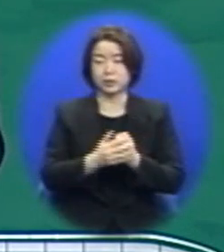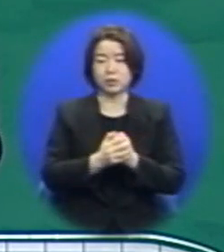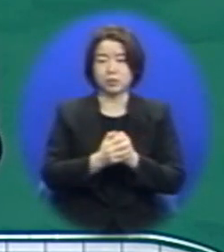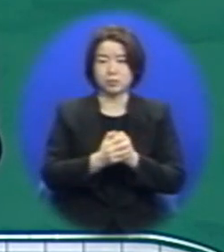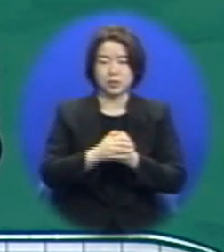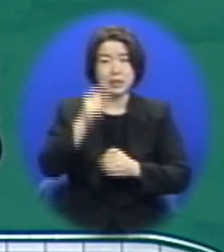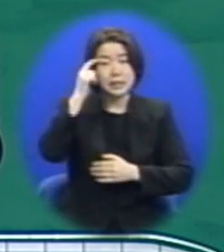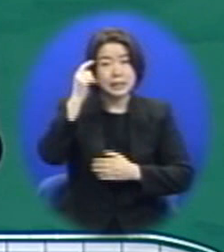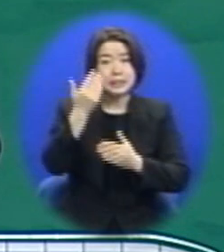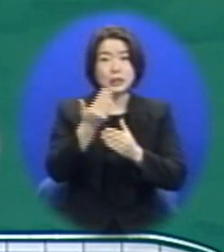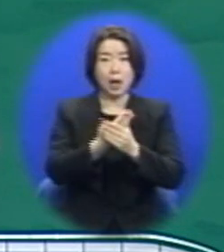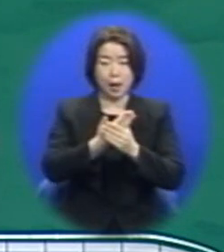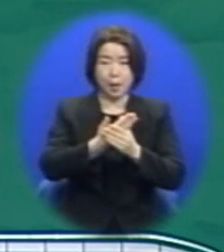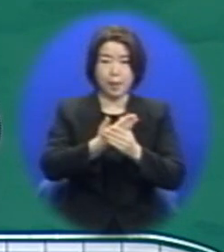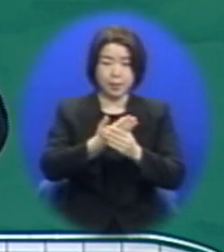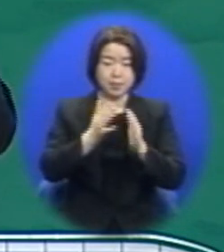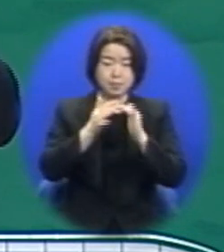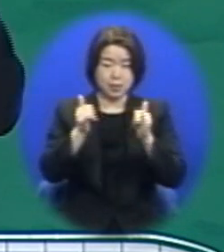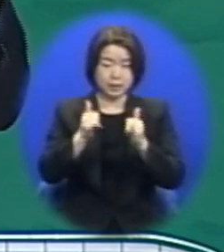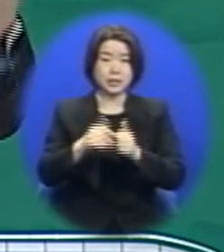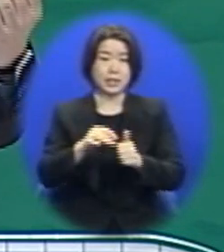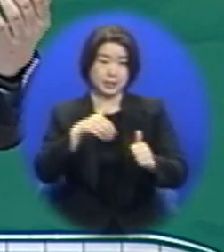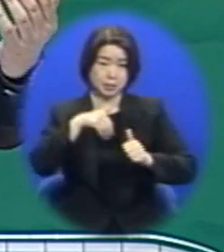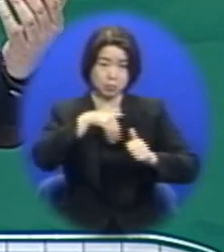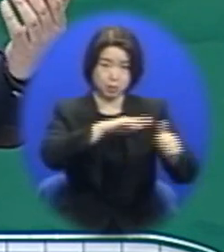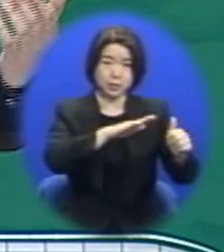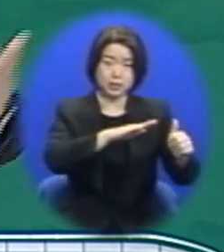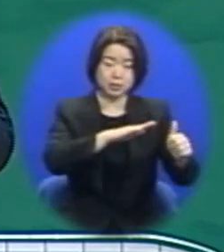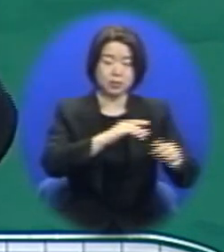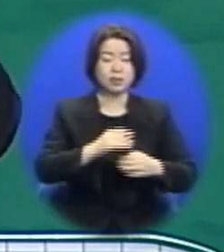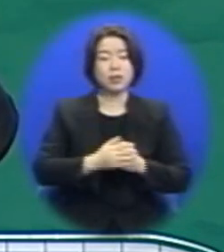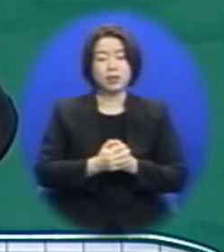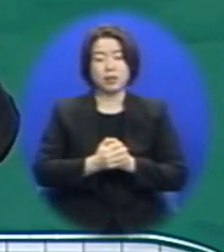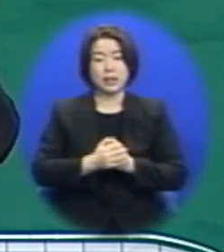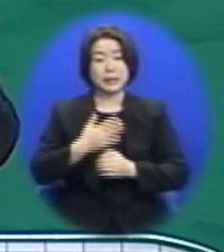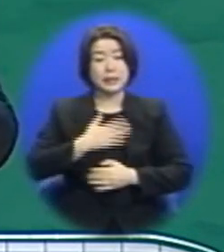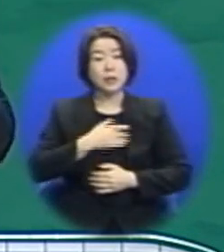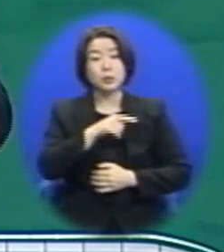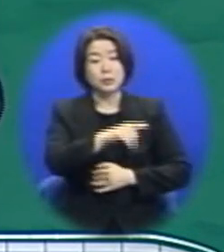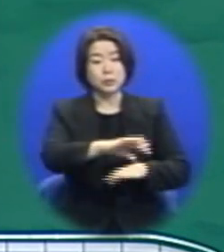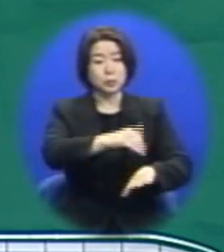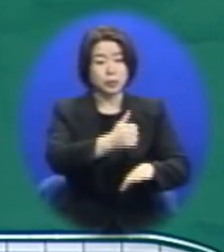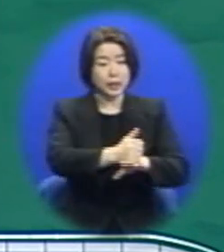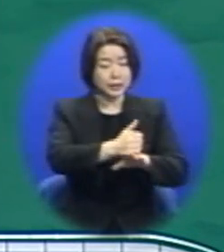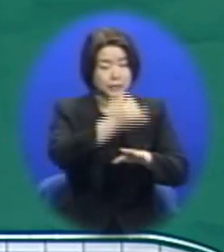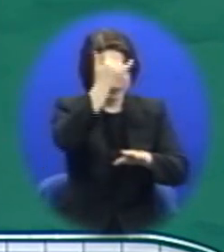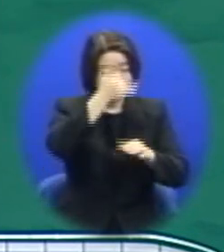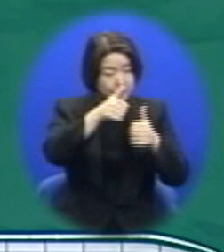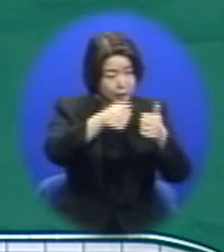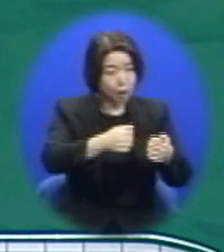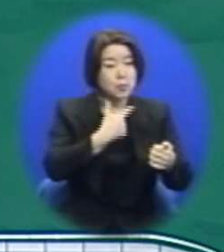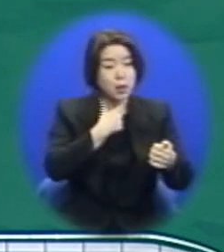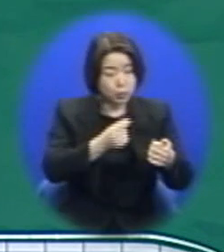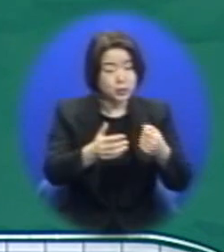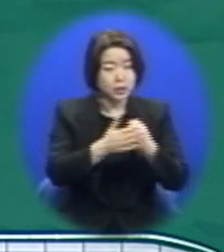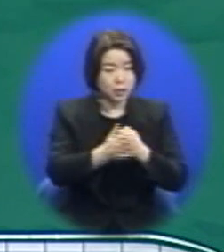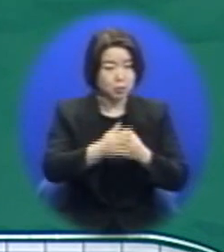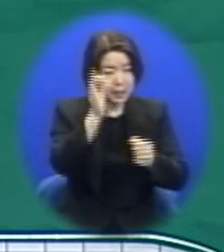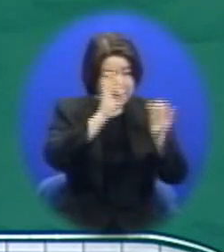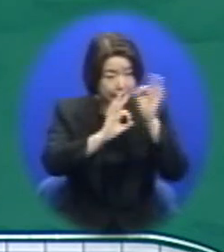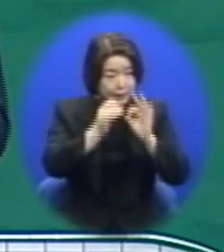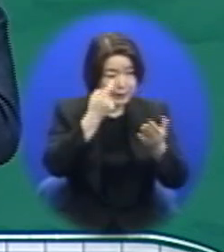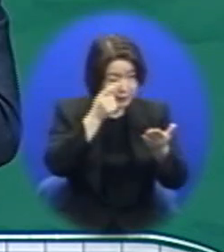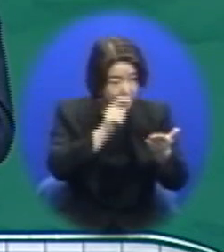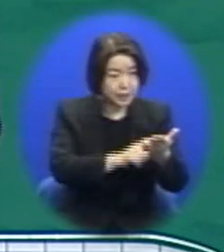베들레헴으로 가보시라고 하면서 나도 그 왕에게 경배하고 싶으니 찾으면 나에게 좀 알려달라고